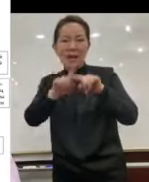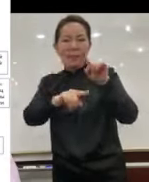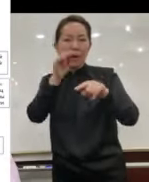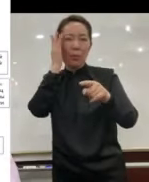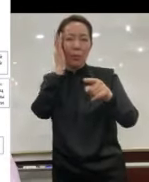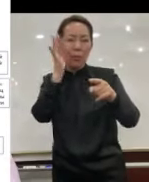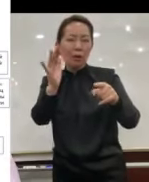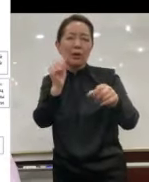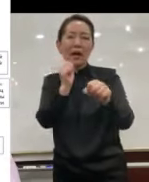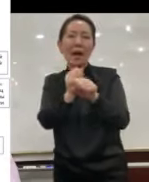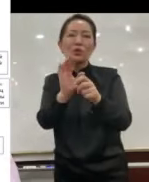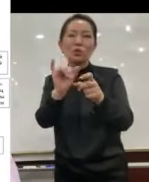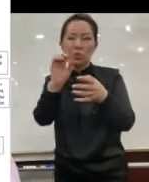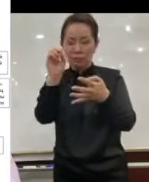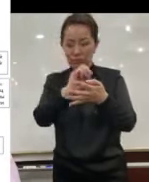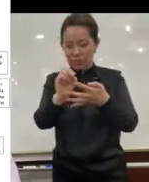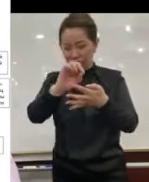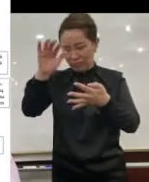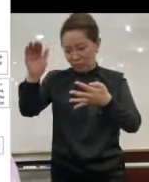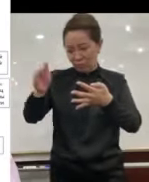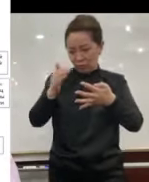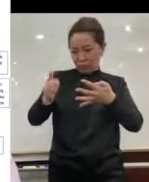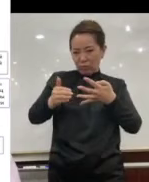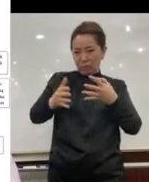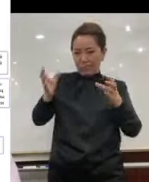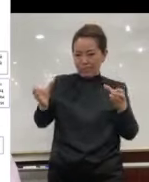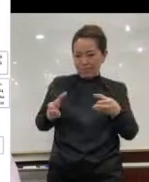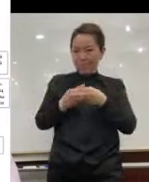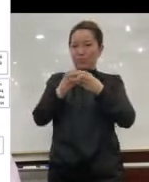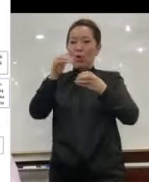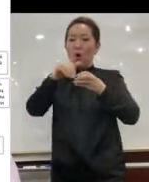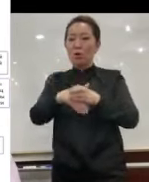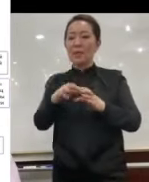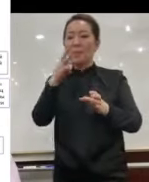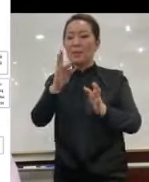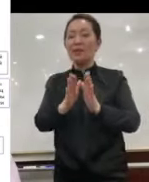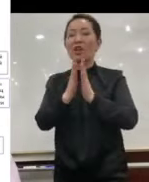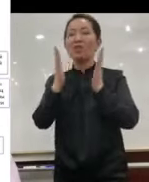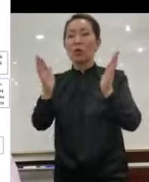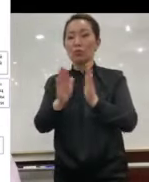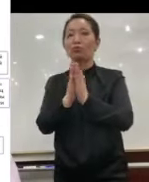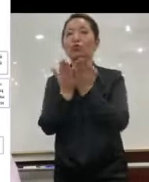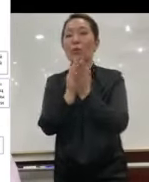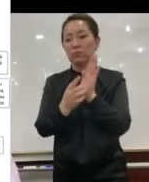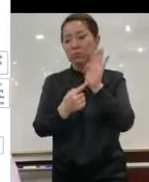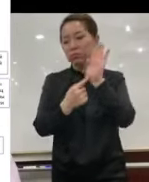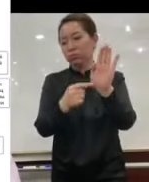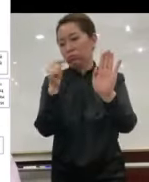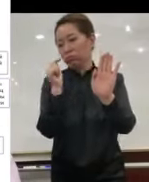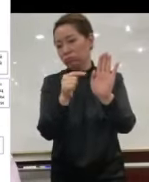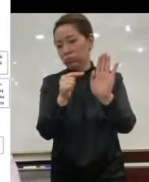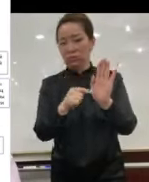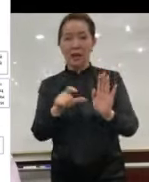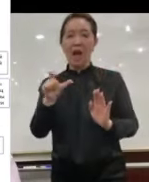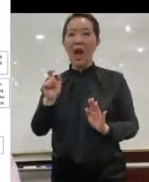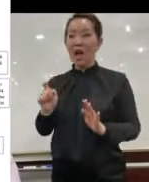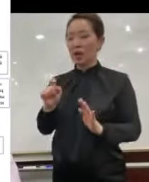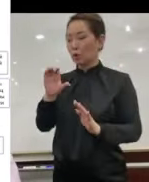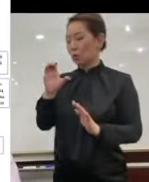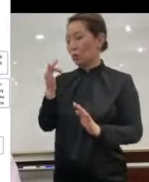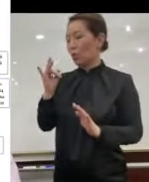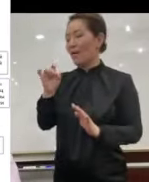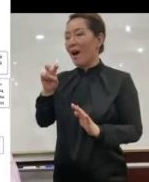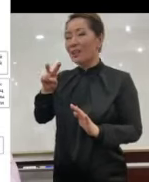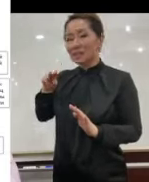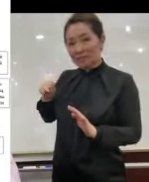багцлж одоо тухайн жилийнхээ үйл ажиллагааг багцлж гаргасан энэ мэдээллийн томоохон их сурулж болж өгч байгаа. Тэр